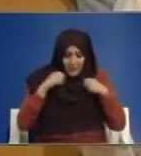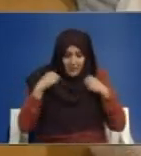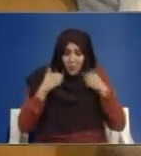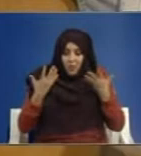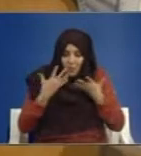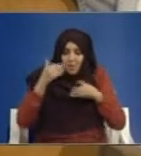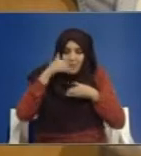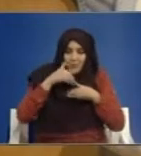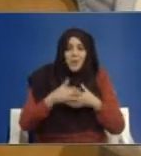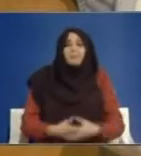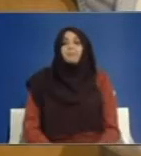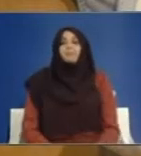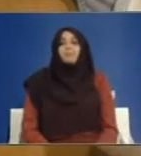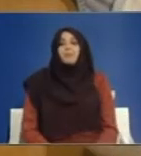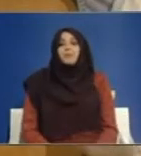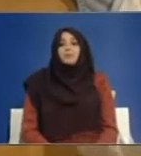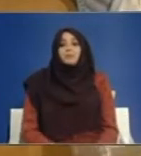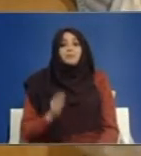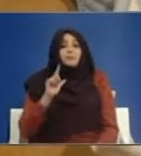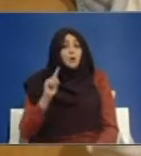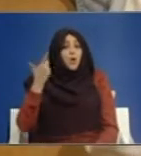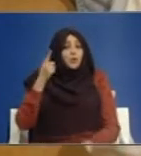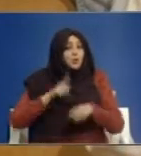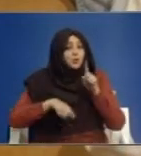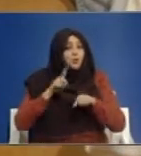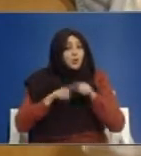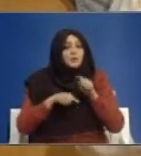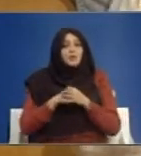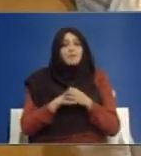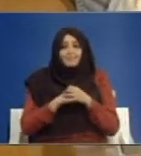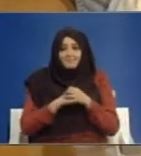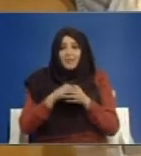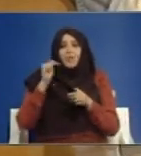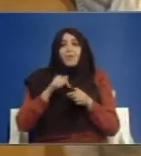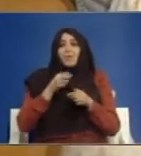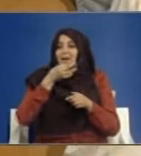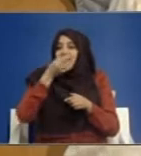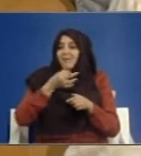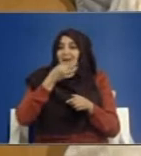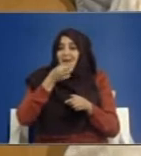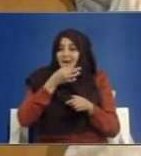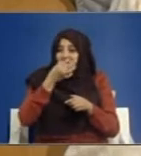هذه المرحله. الامر الاخر الذي يستعين به هو ان يحافظ على اذكاره،